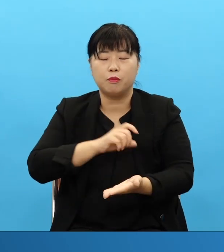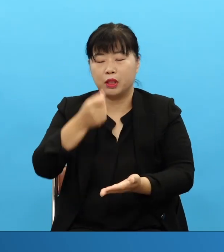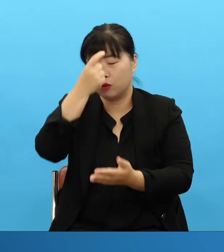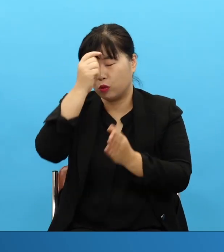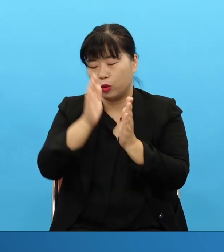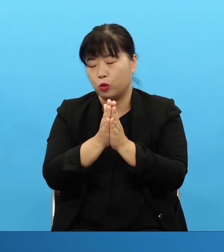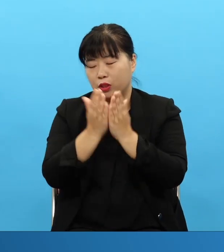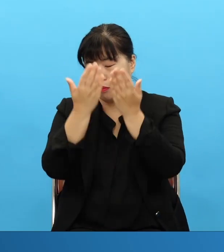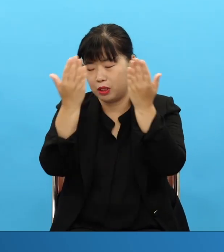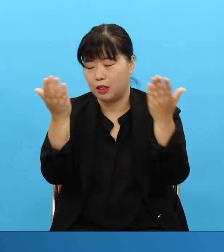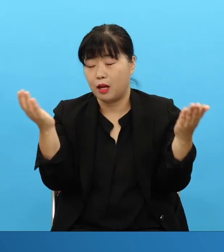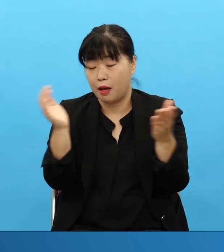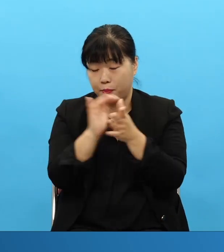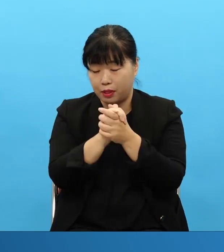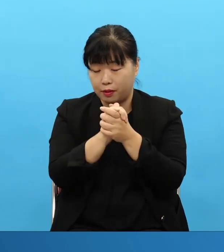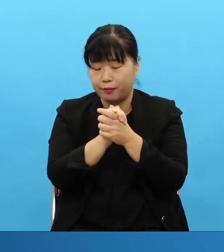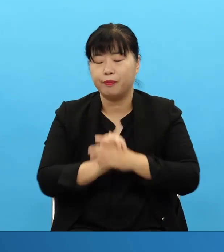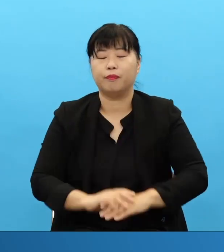기도드리옵나이다.